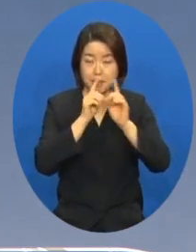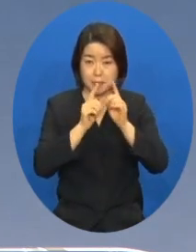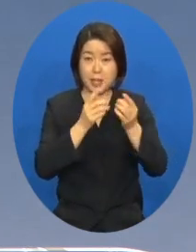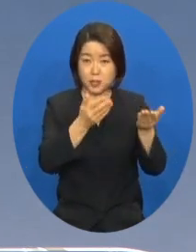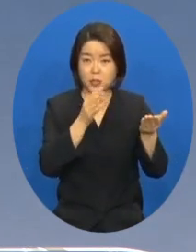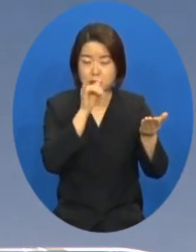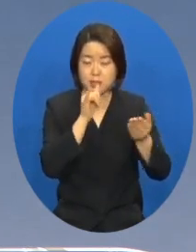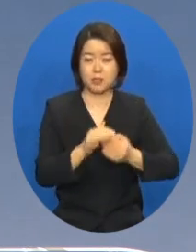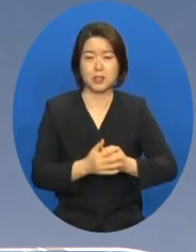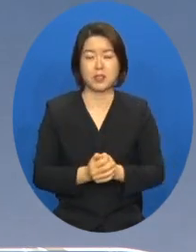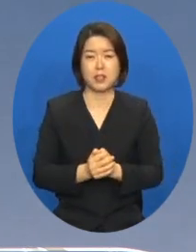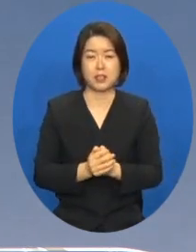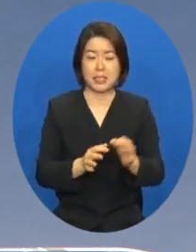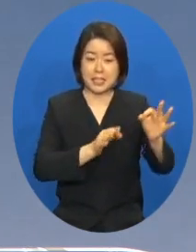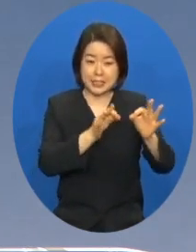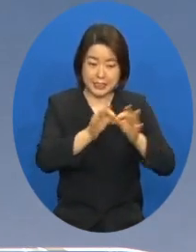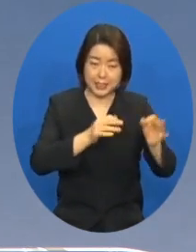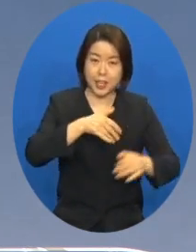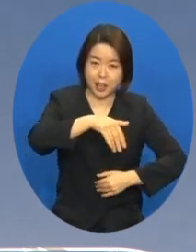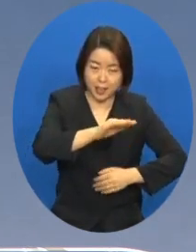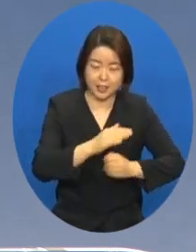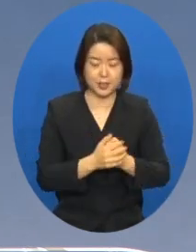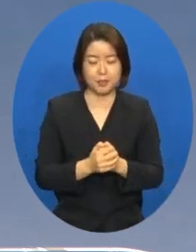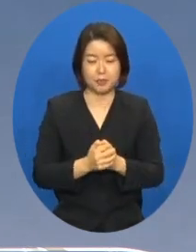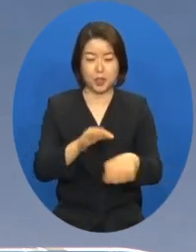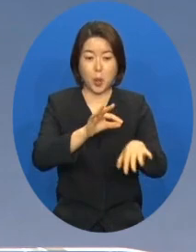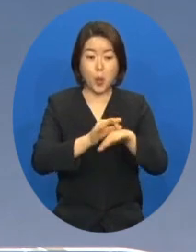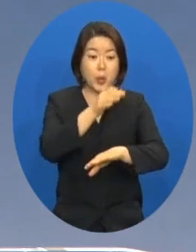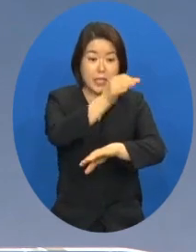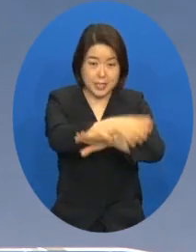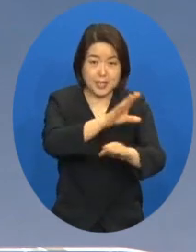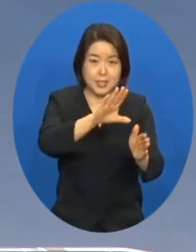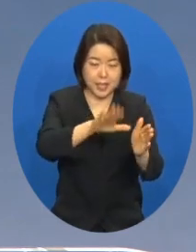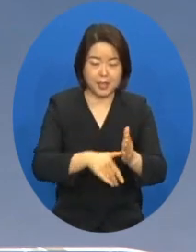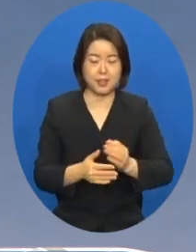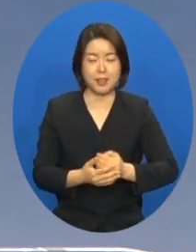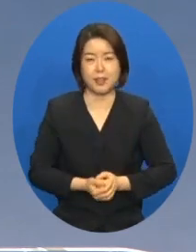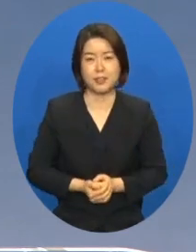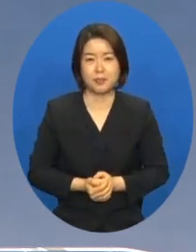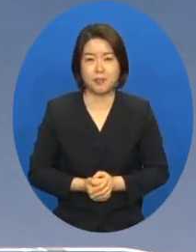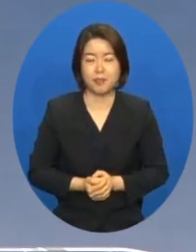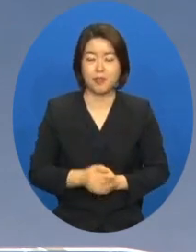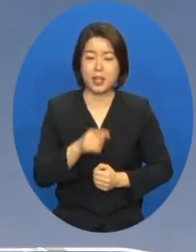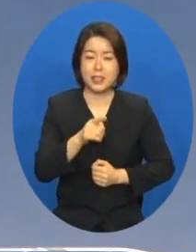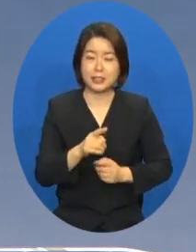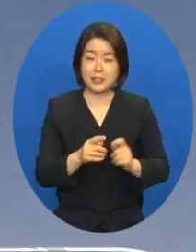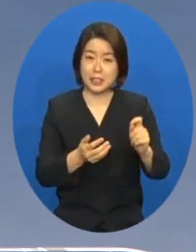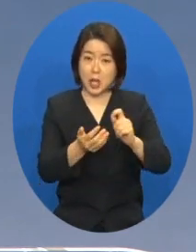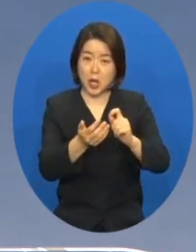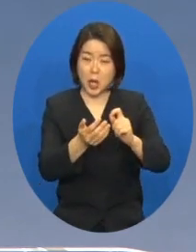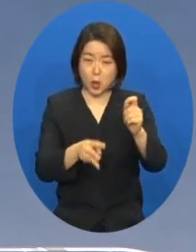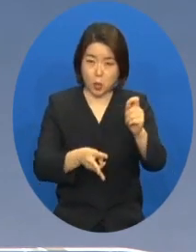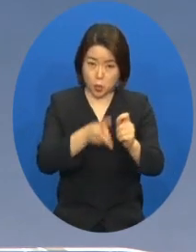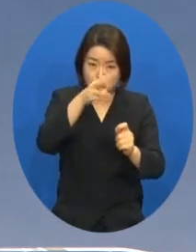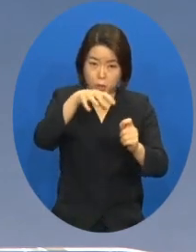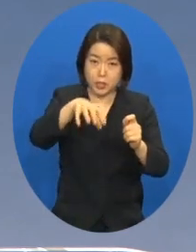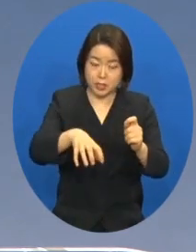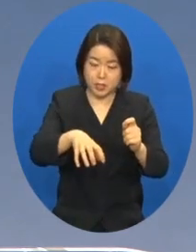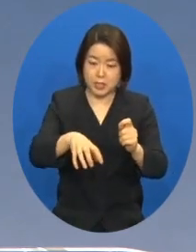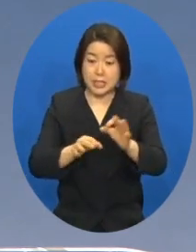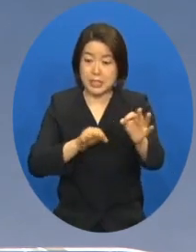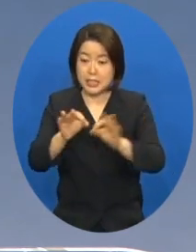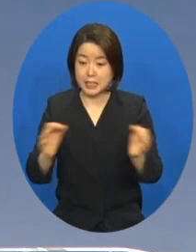있습니다. 시장에 가서 고기를 사서 먹을 경우에 그 고린도시의 시장에